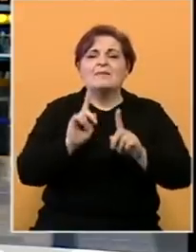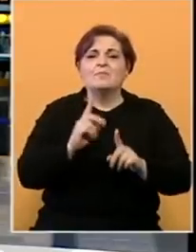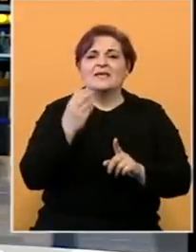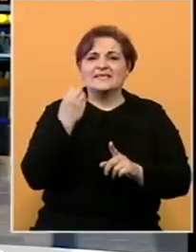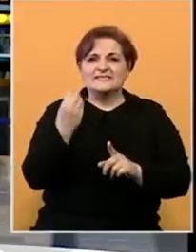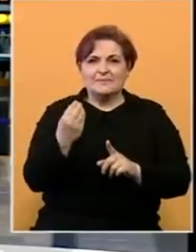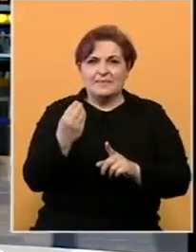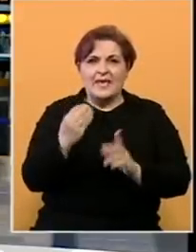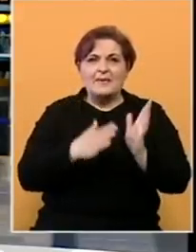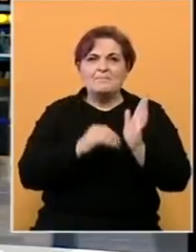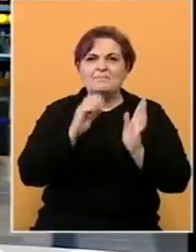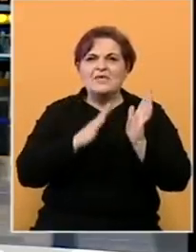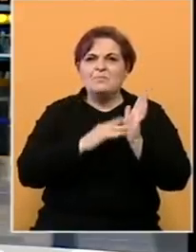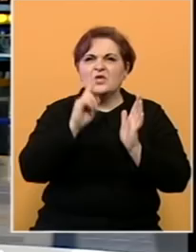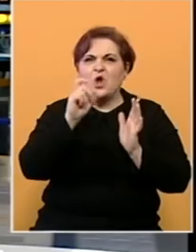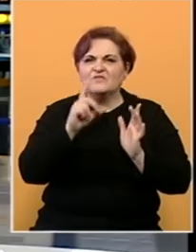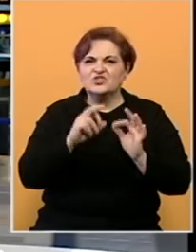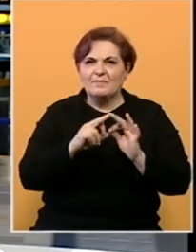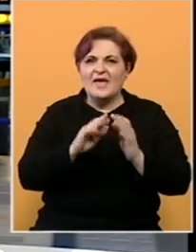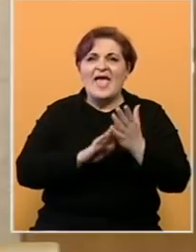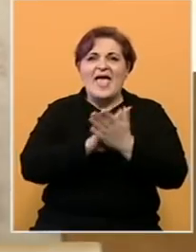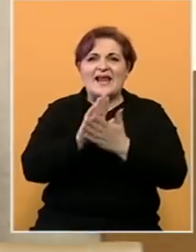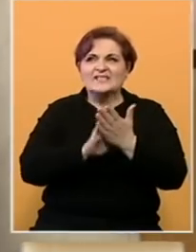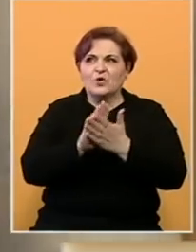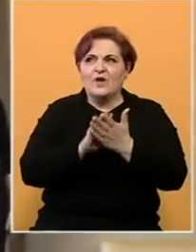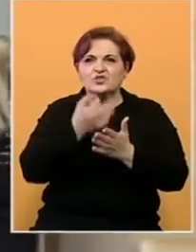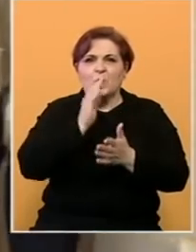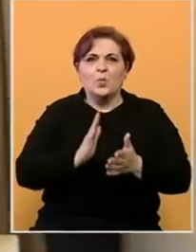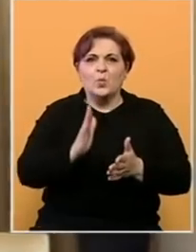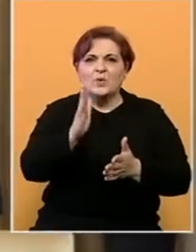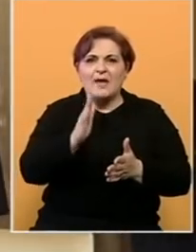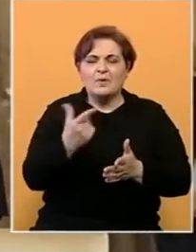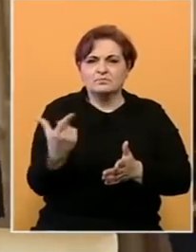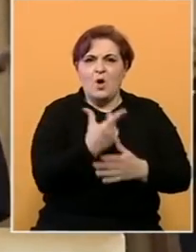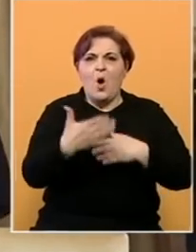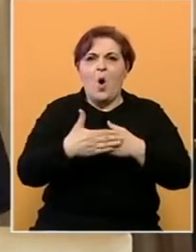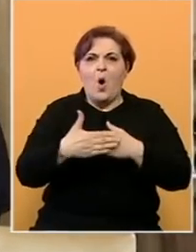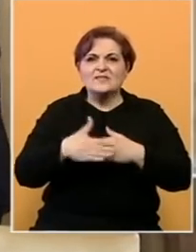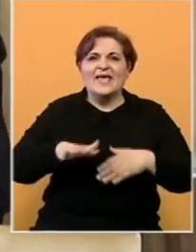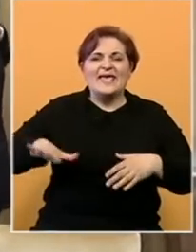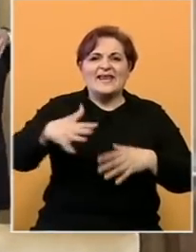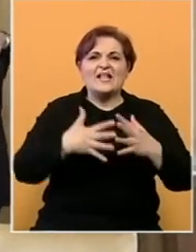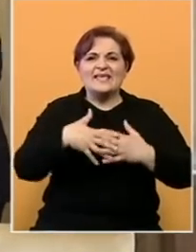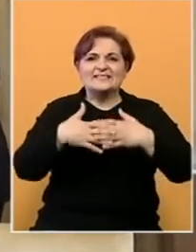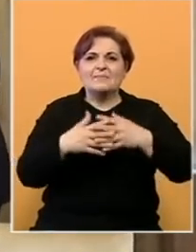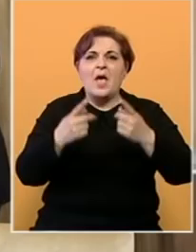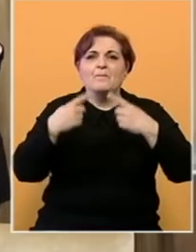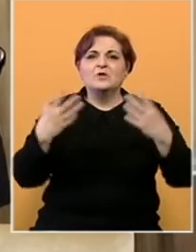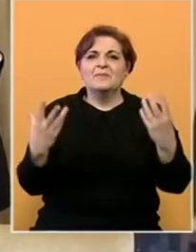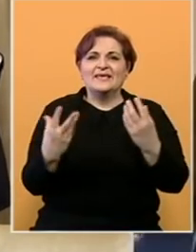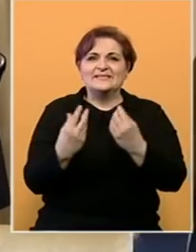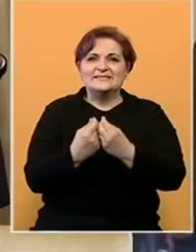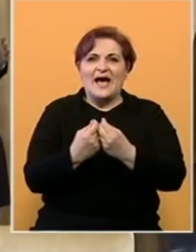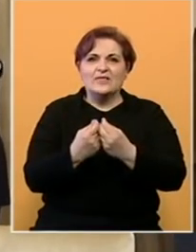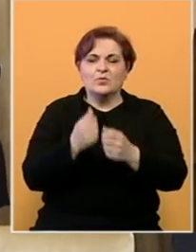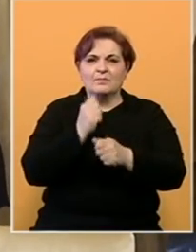infrastrukture Republike Srbije Tomislavom Momirovićem. Razgovaralo se o unapređenju bilateralnih odnosa i regionalne saradnje, posebno o